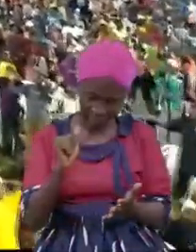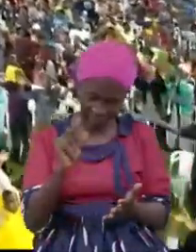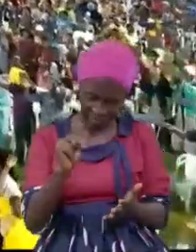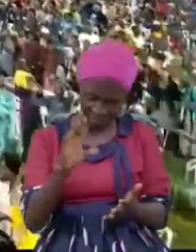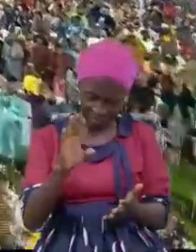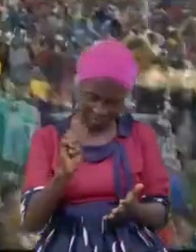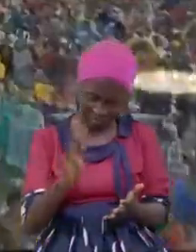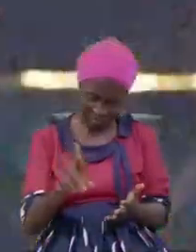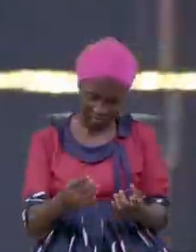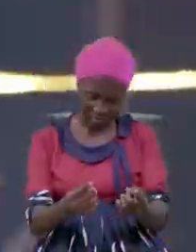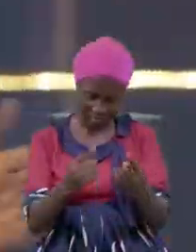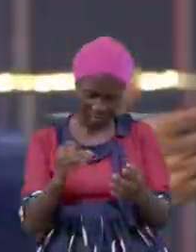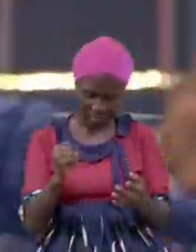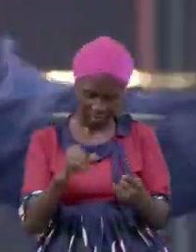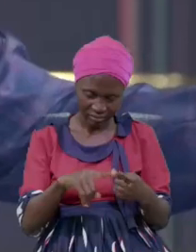Cancer